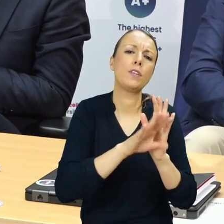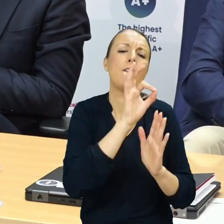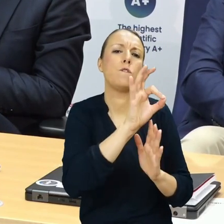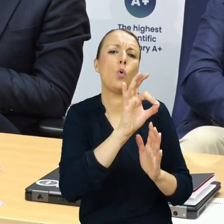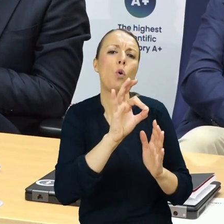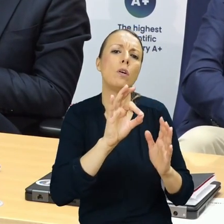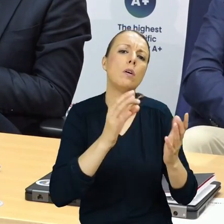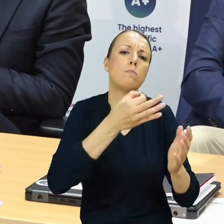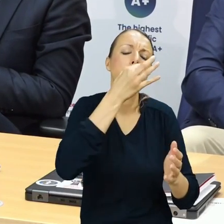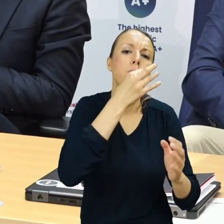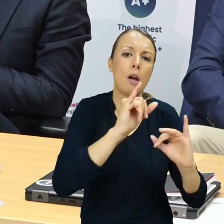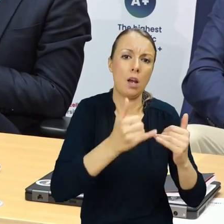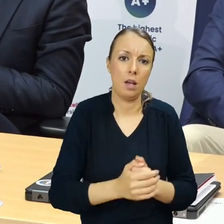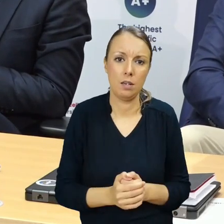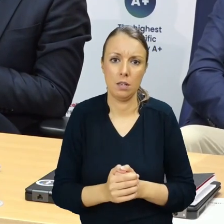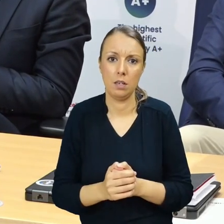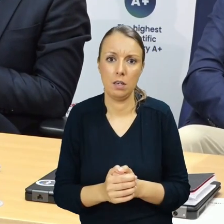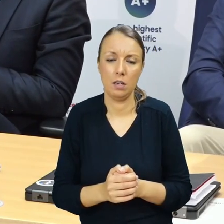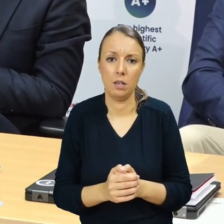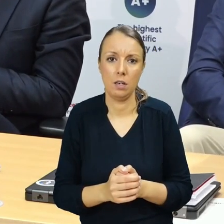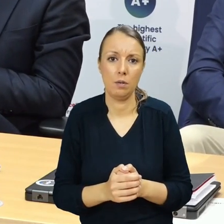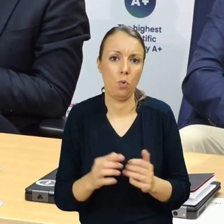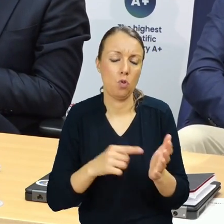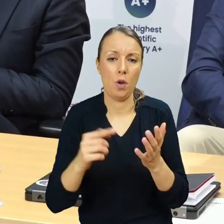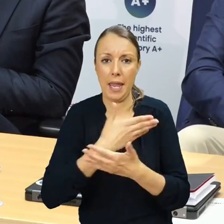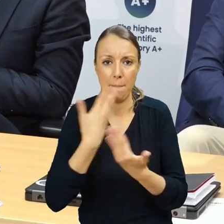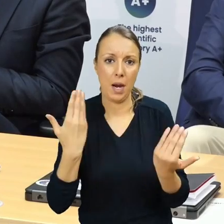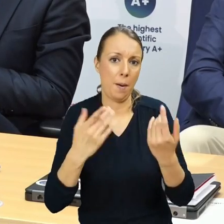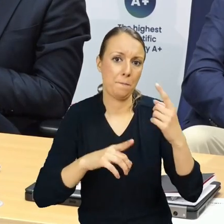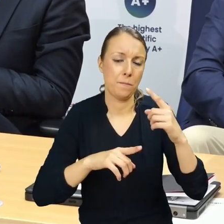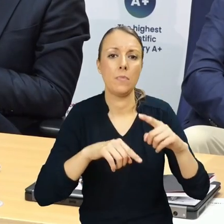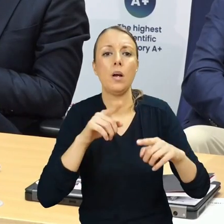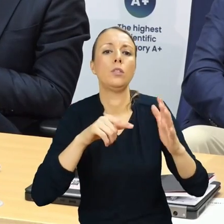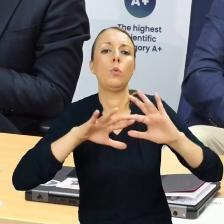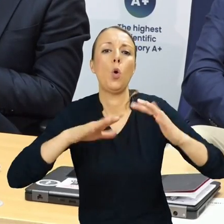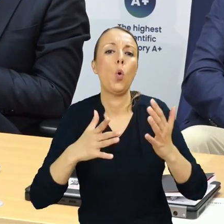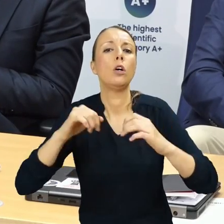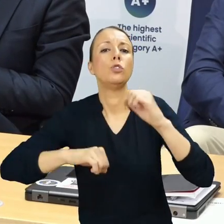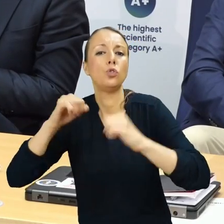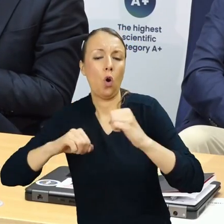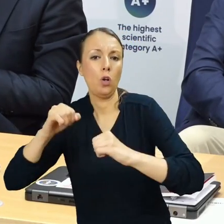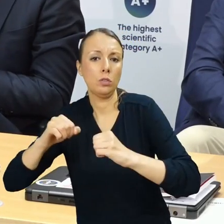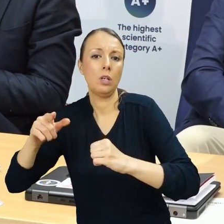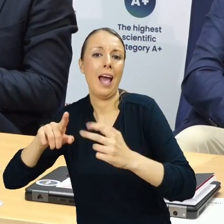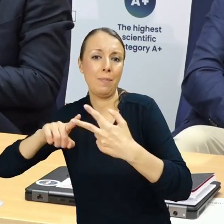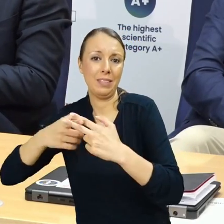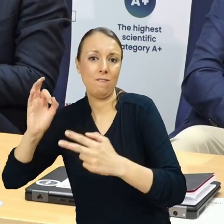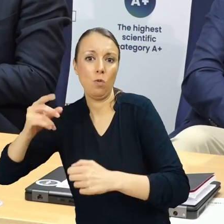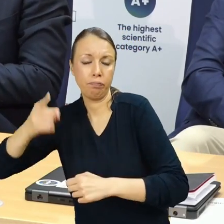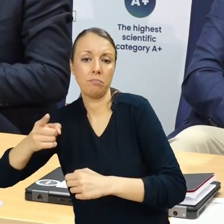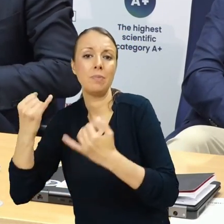jako normalne spektrum w kompetencji orzeczeń sądów administracyjnych. I z tego powodu oddaję głos